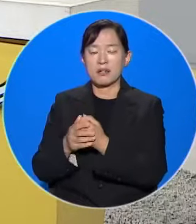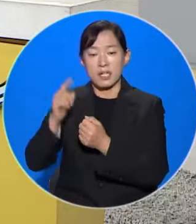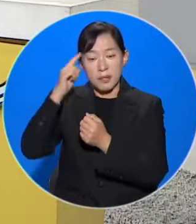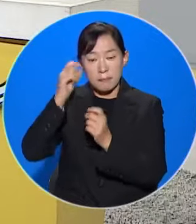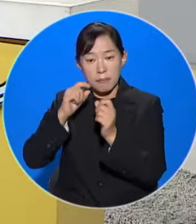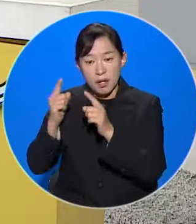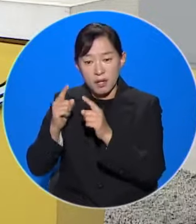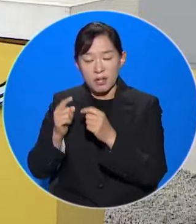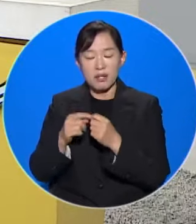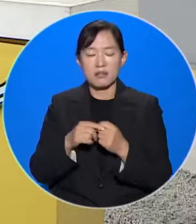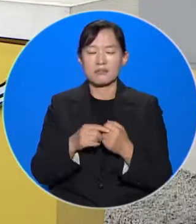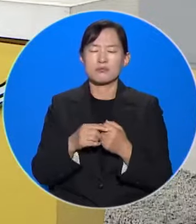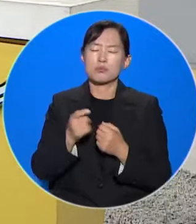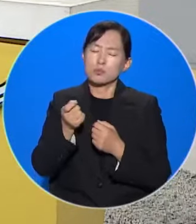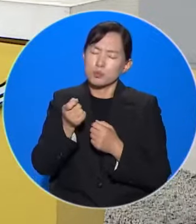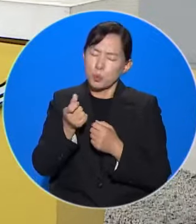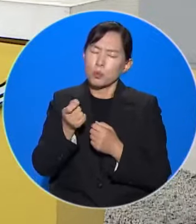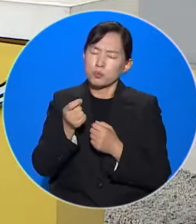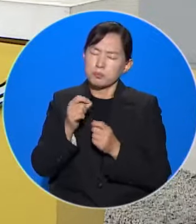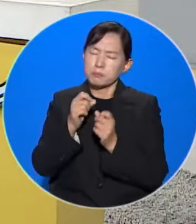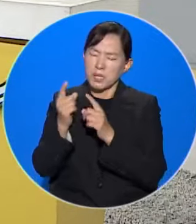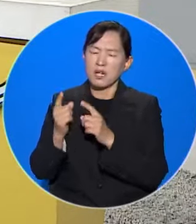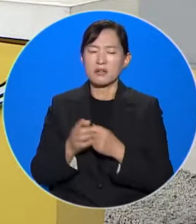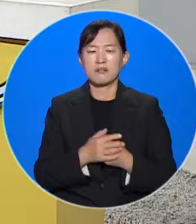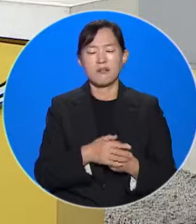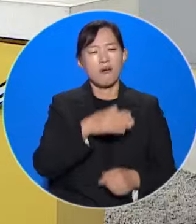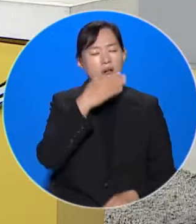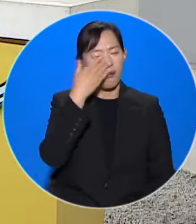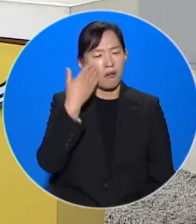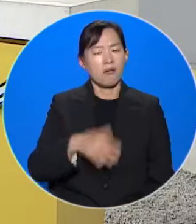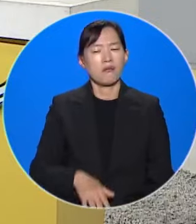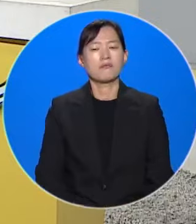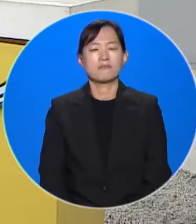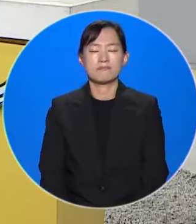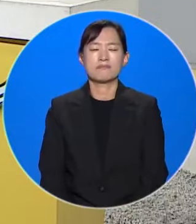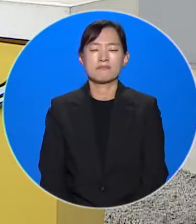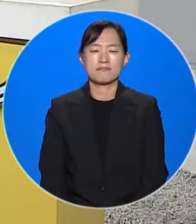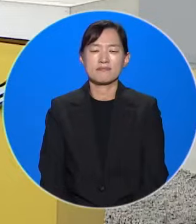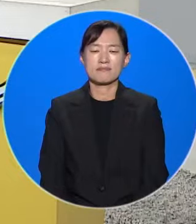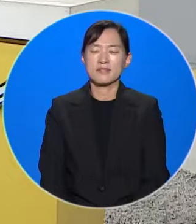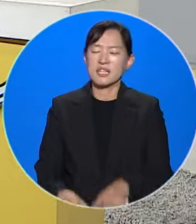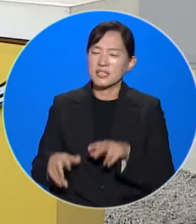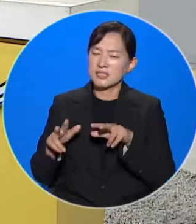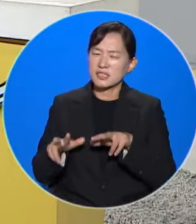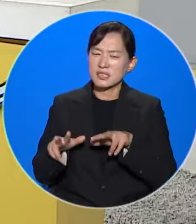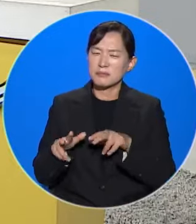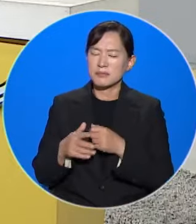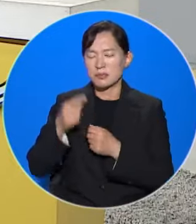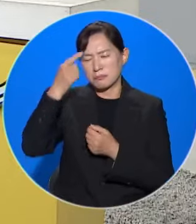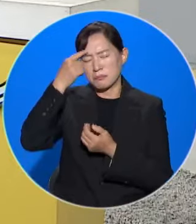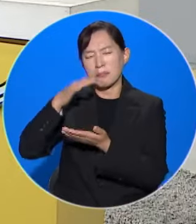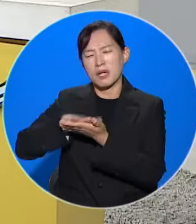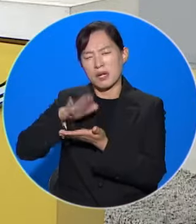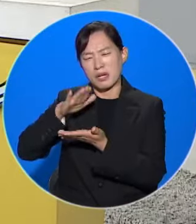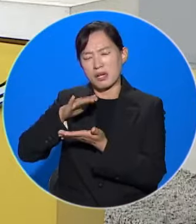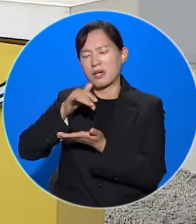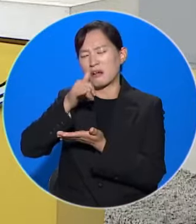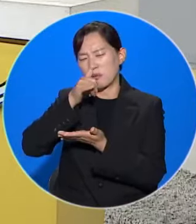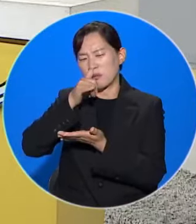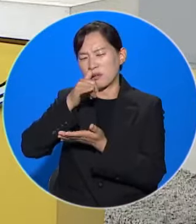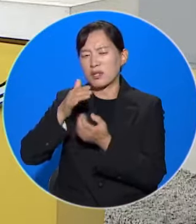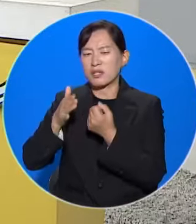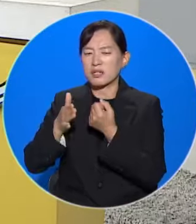약간 돌아왔어요. 약간. 그래도 네네. 다행이네요. 네네. 어. 네, 지금 현재는 또 좀 열이 있어서 네.